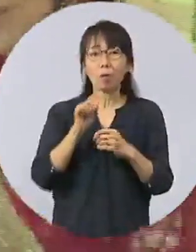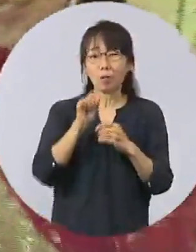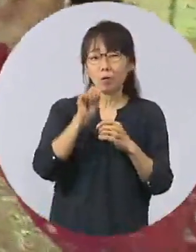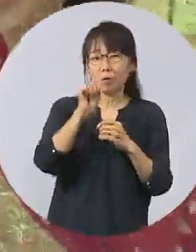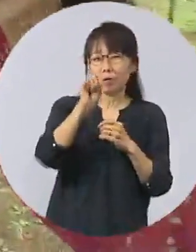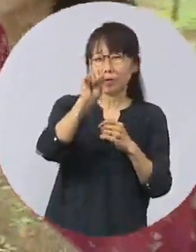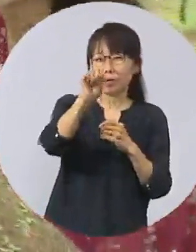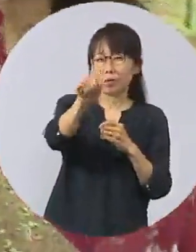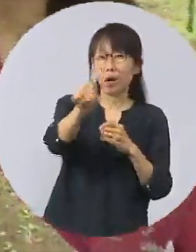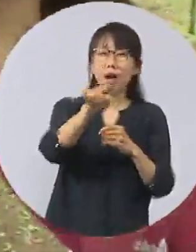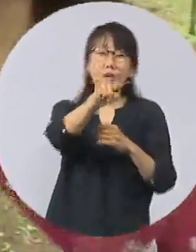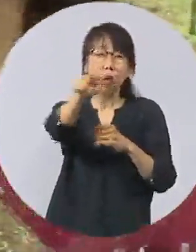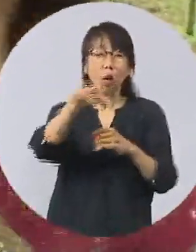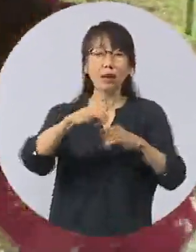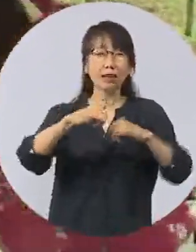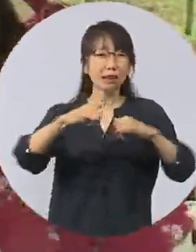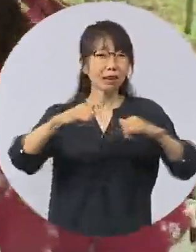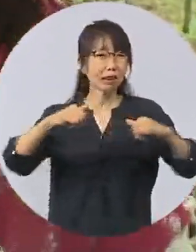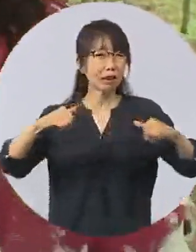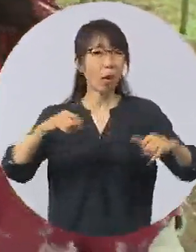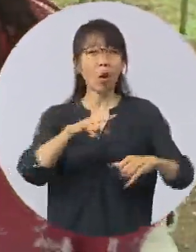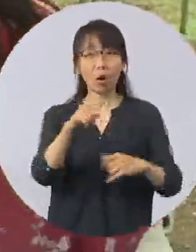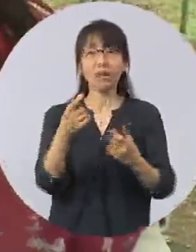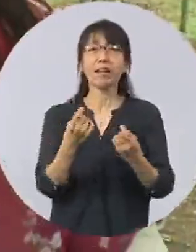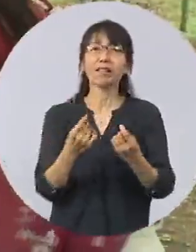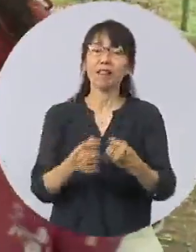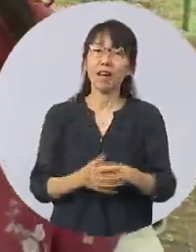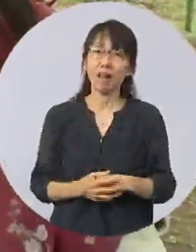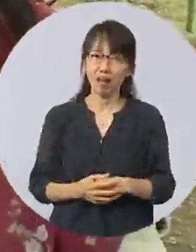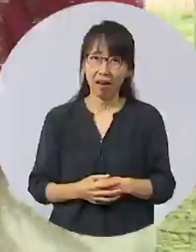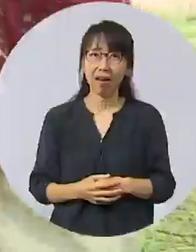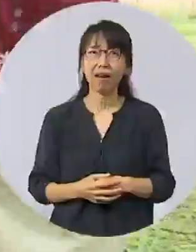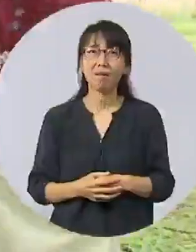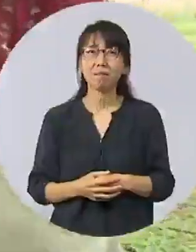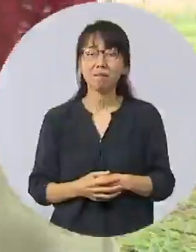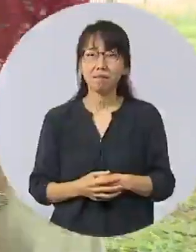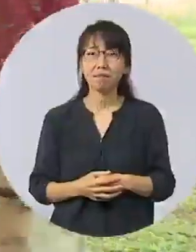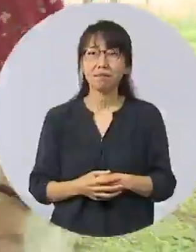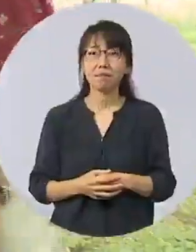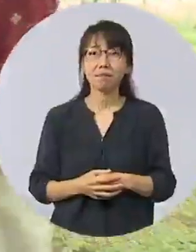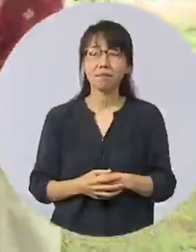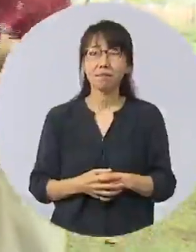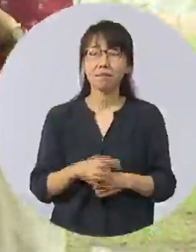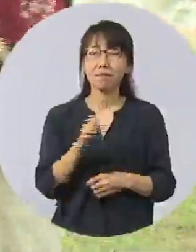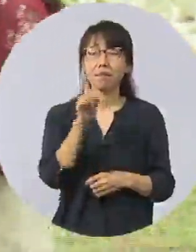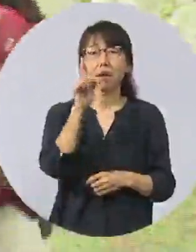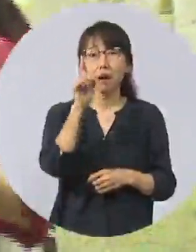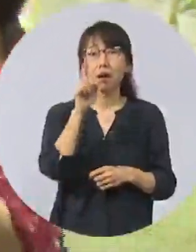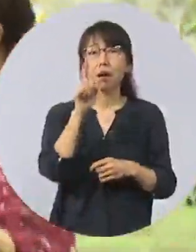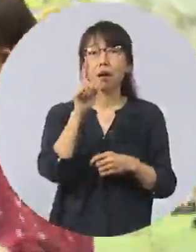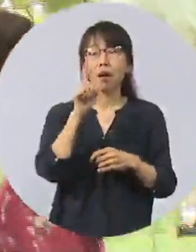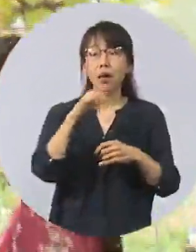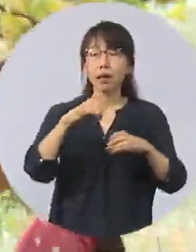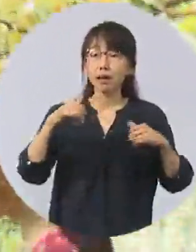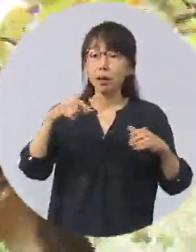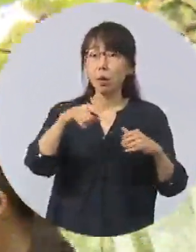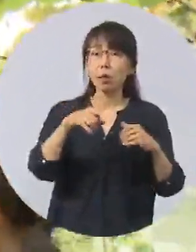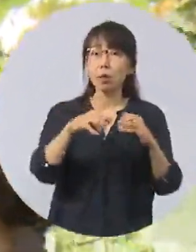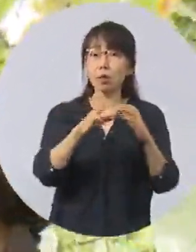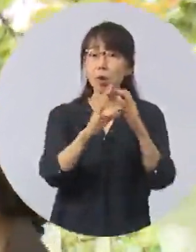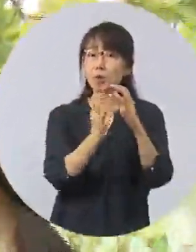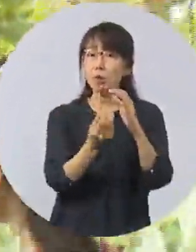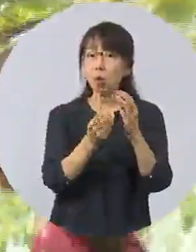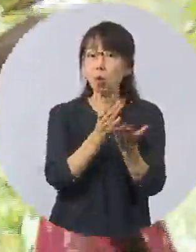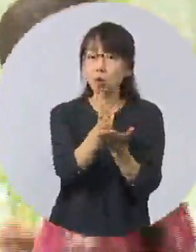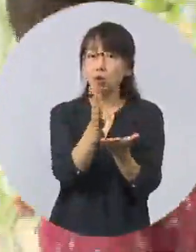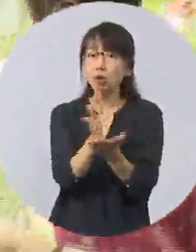続くぶどう畑、広いですね。ちなみにこれ、広いですけど、何種類か、いろんな種類